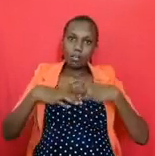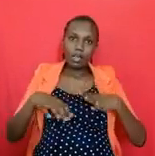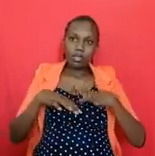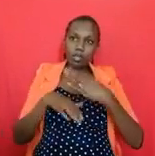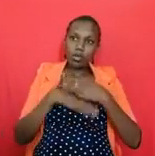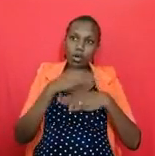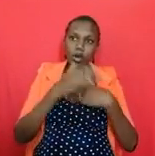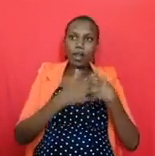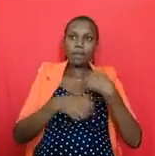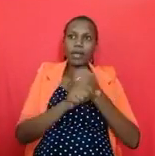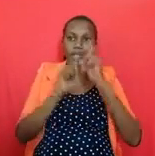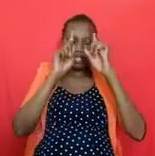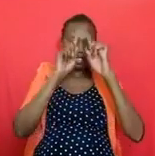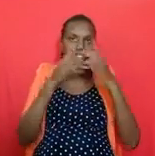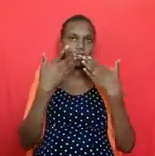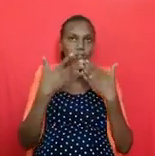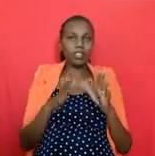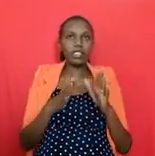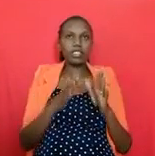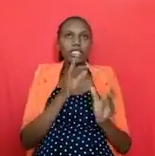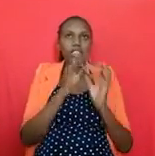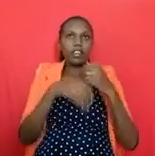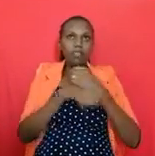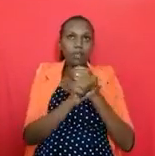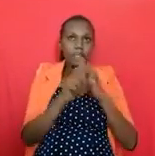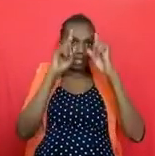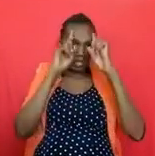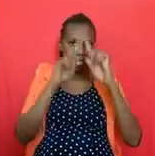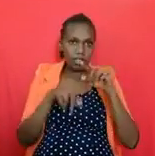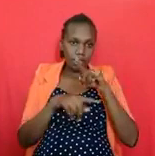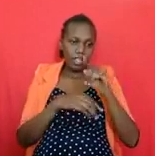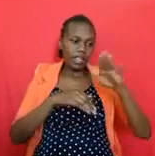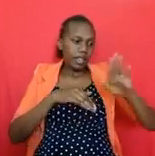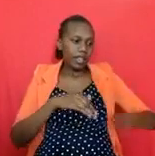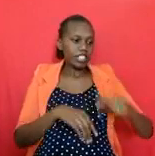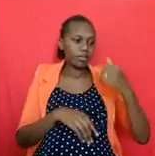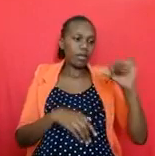gutiri utatuire matua na ngikorwo ndu atuire nduri mucerere